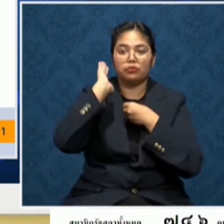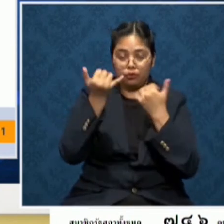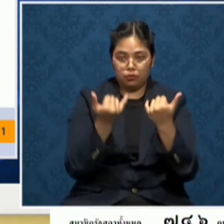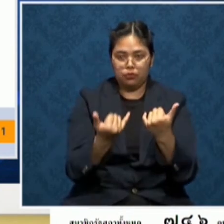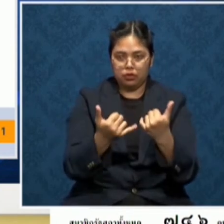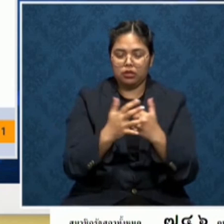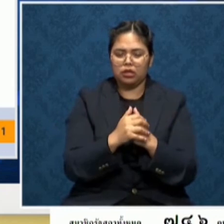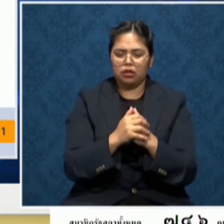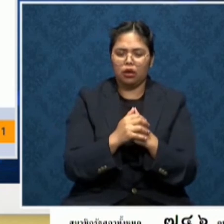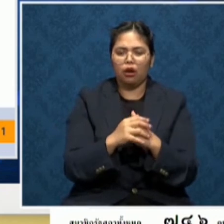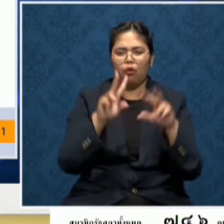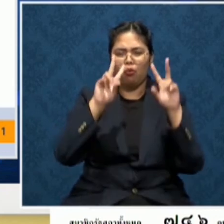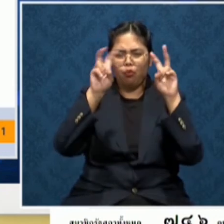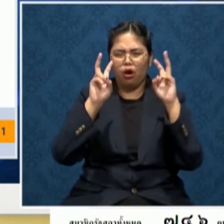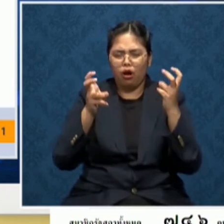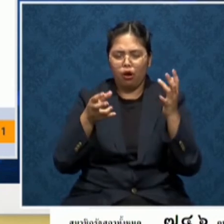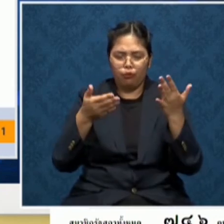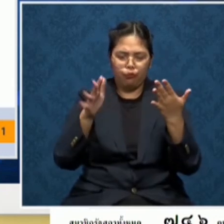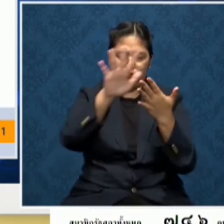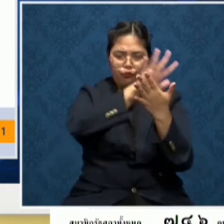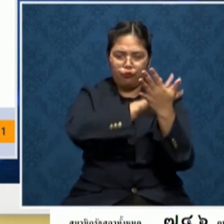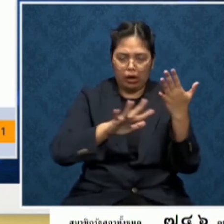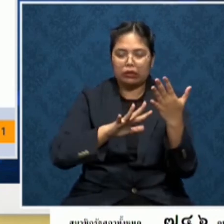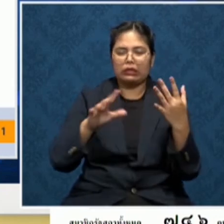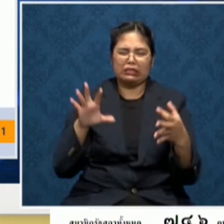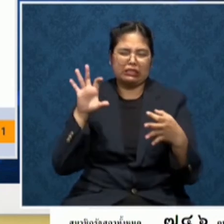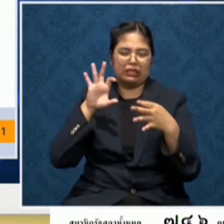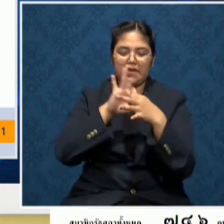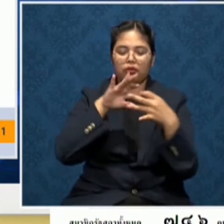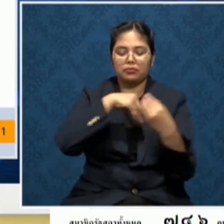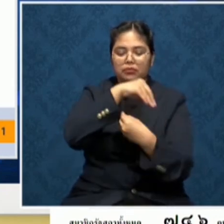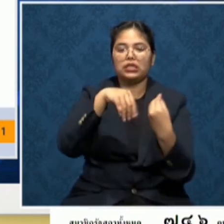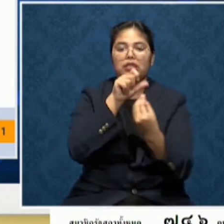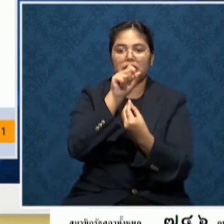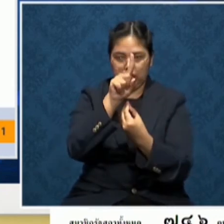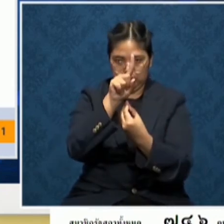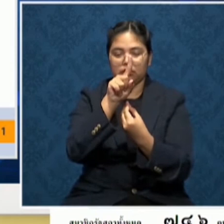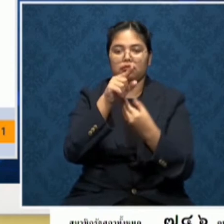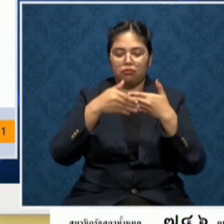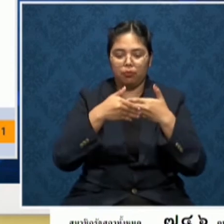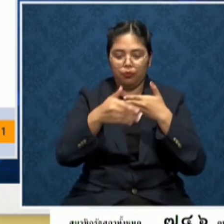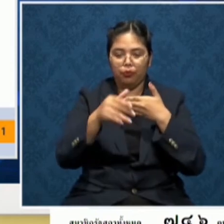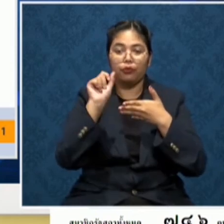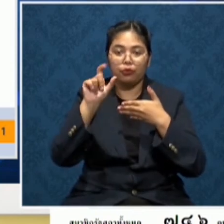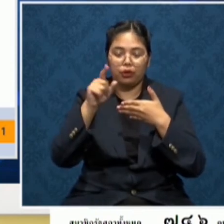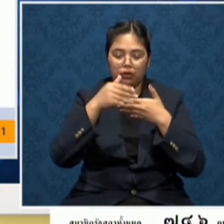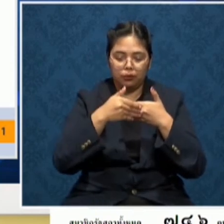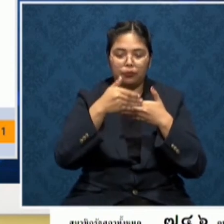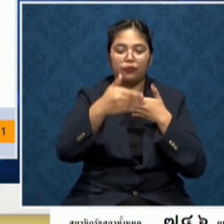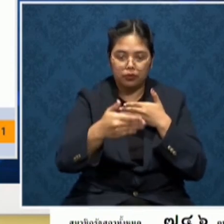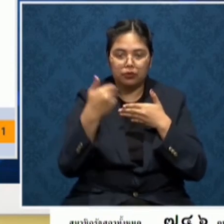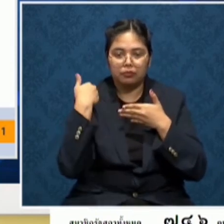แตะทุกเรื่องแต่ค่อนข้างไปทางเรื่องเศรษฐกิจระยะเร่งด่วนและระยะสั้นท่านพูดถึงความเหลื่อมล้ำอยู่บ้